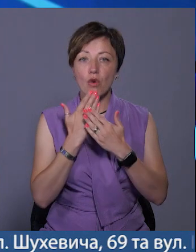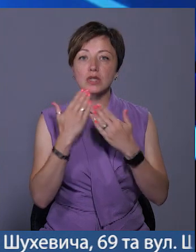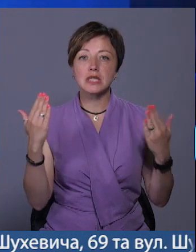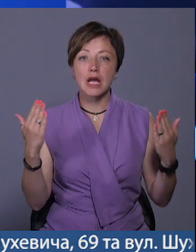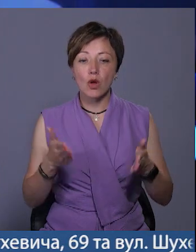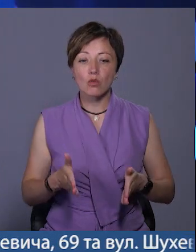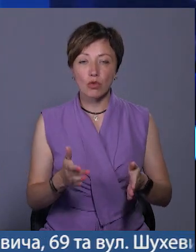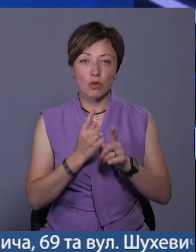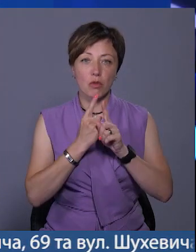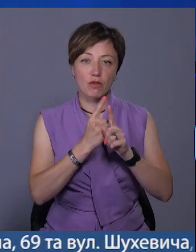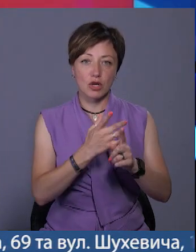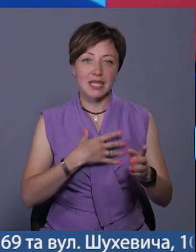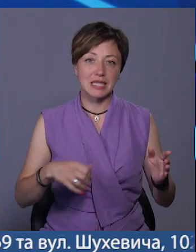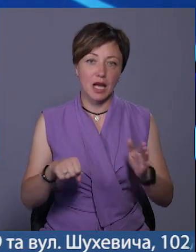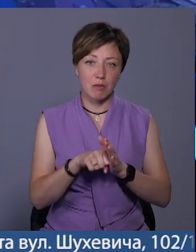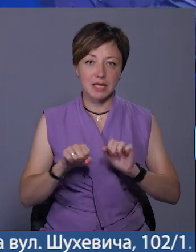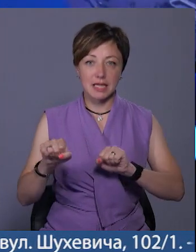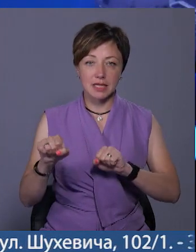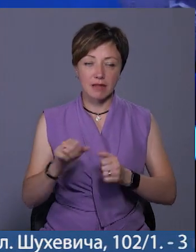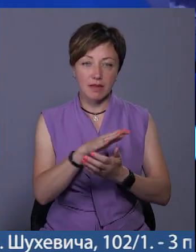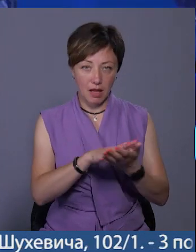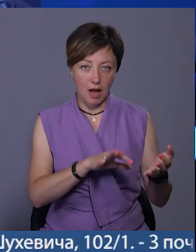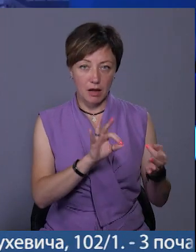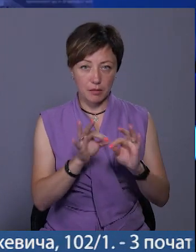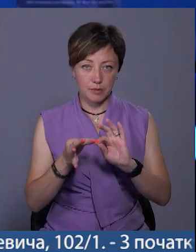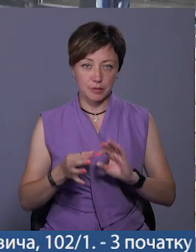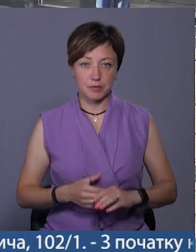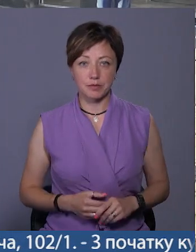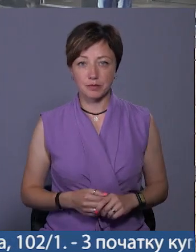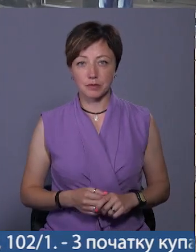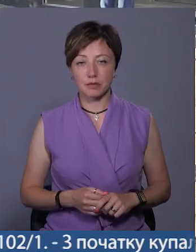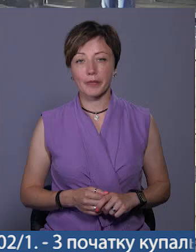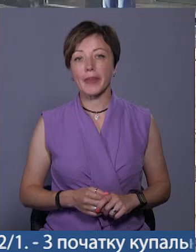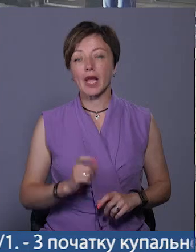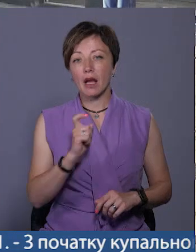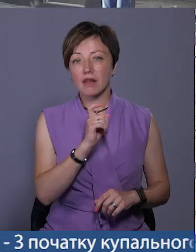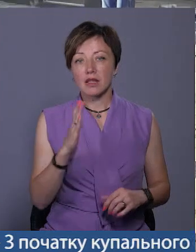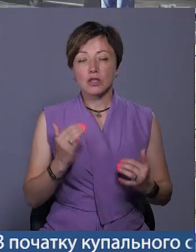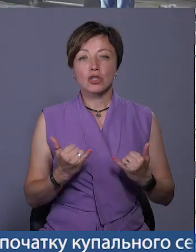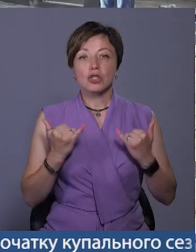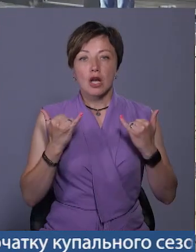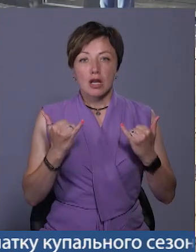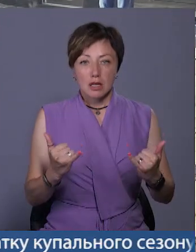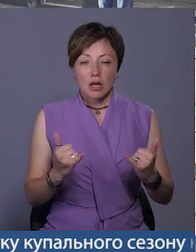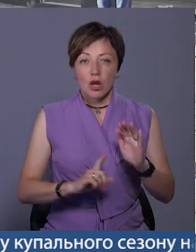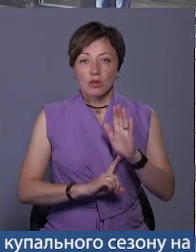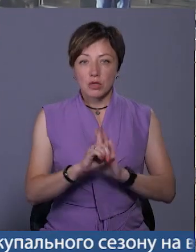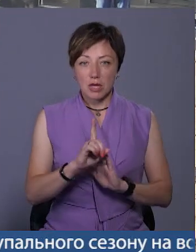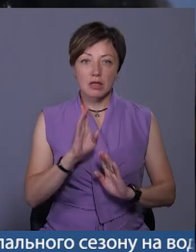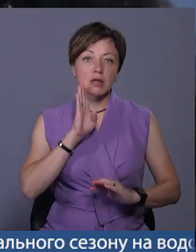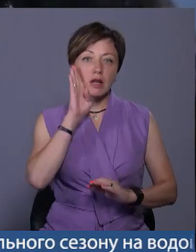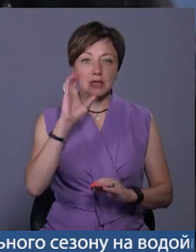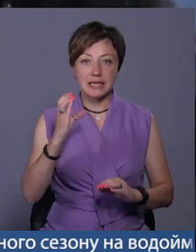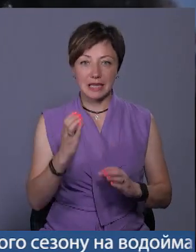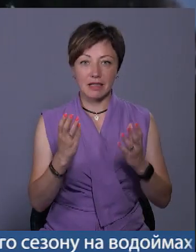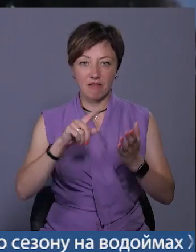проводжають загиблих захисників. Ірина Кондратюк продовжить. З хвилини шани розпочався ранок середи у